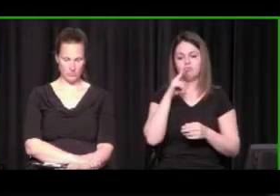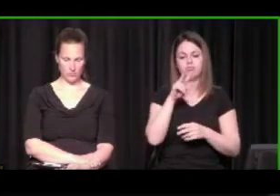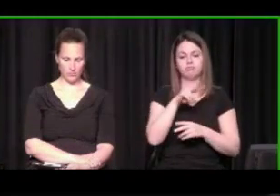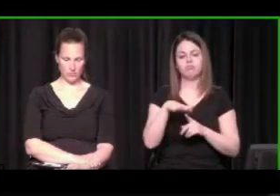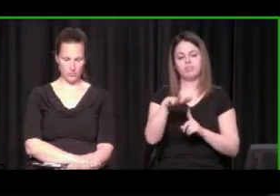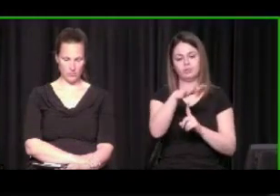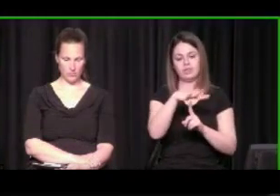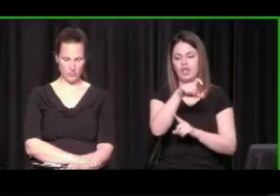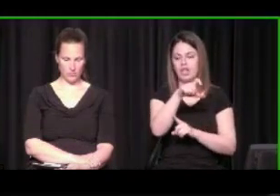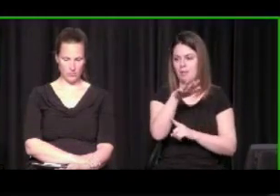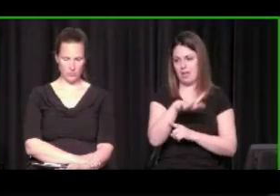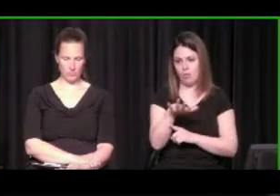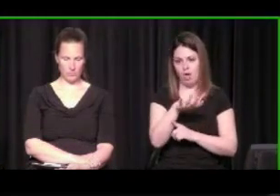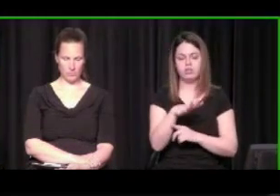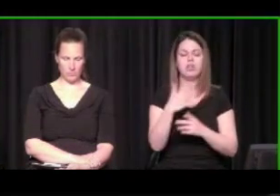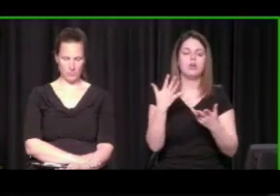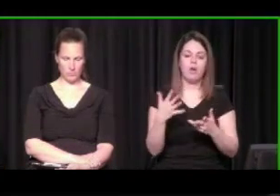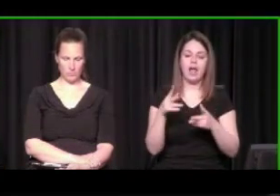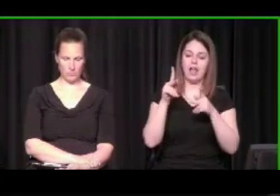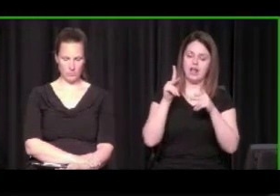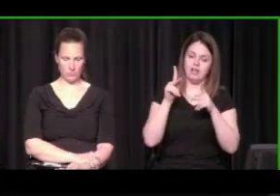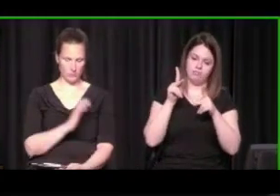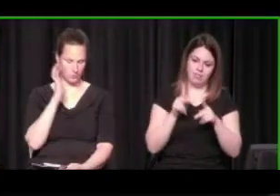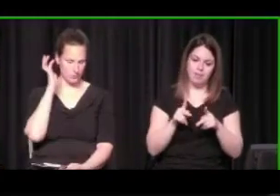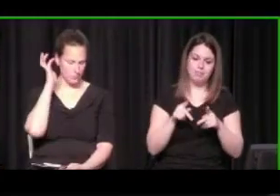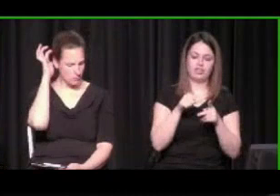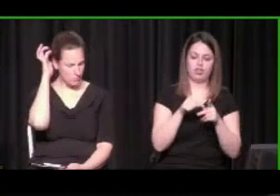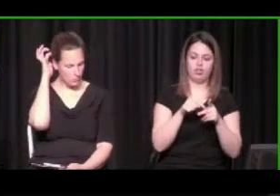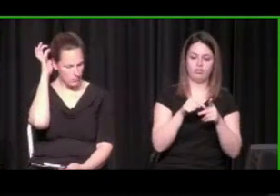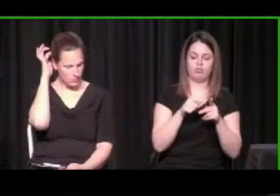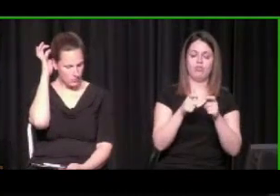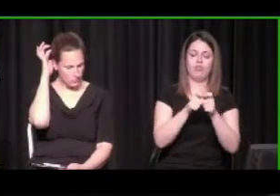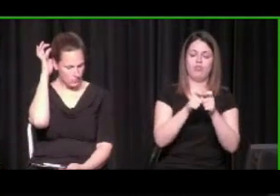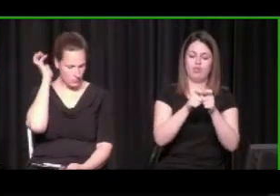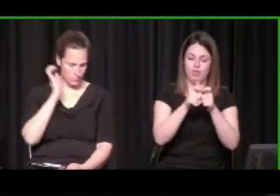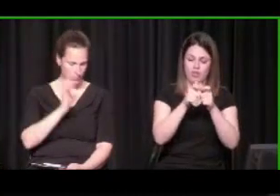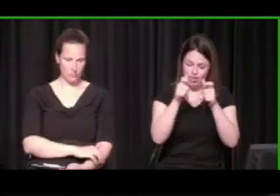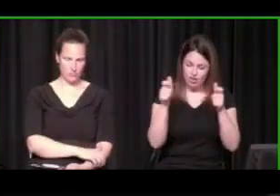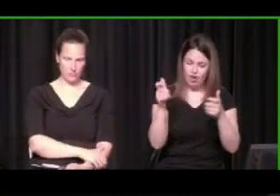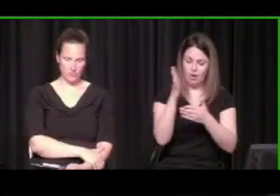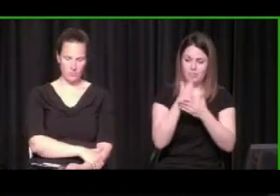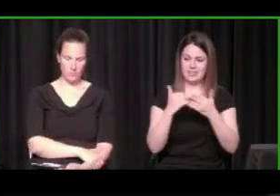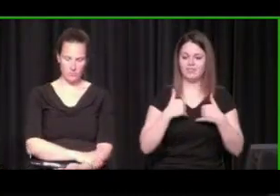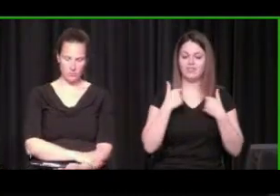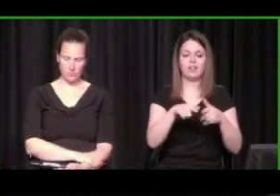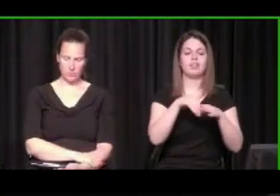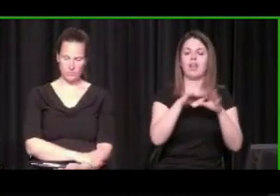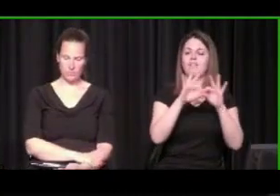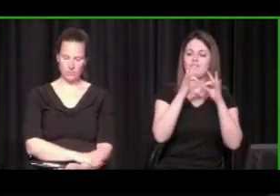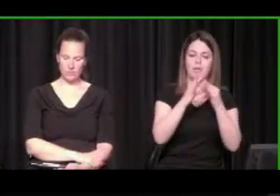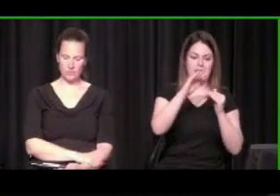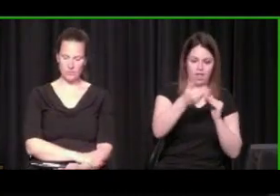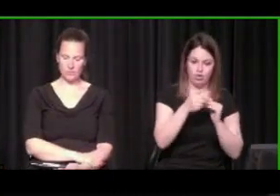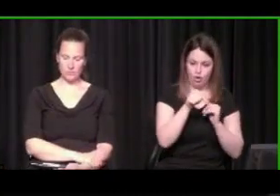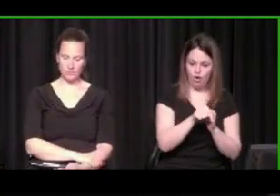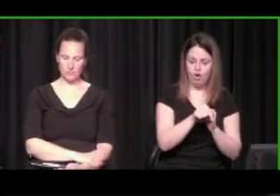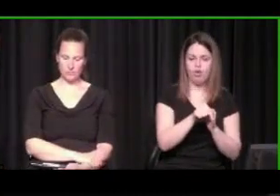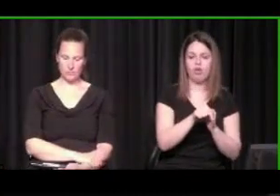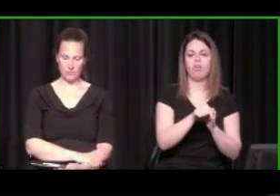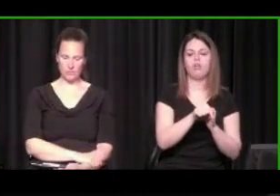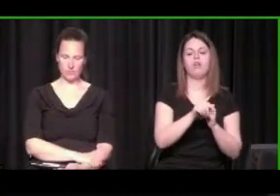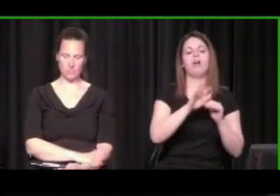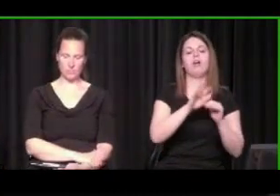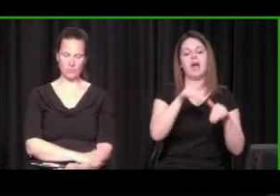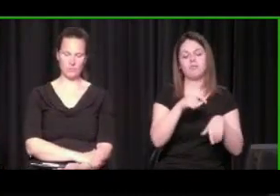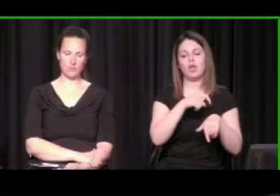situation classique, c'est parfois la personne qui a passé une longue période de sa vie à vivre, par exemple, dans une famille d'accueil, et qui, là,